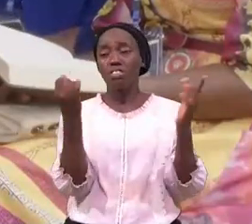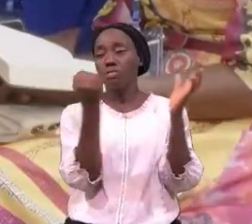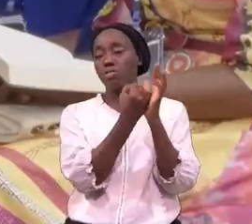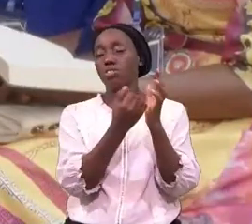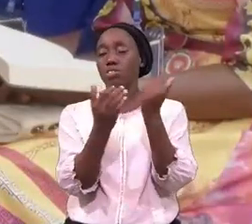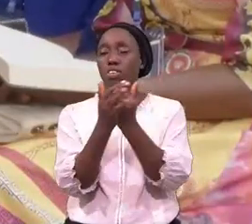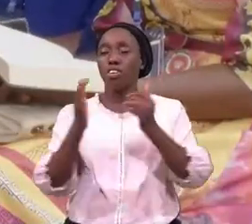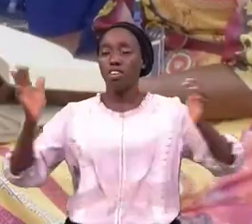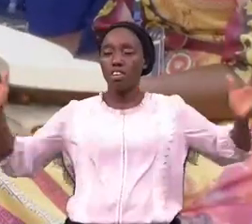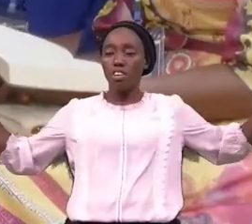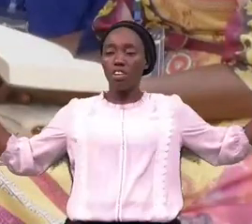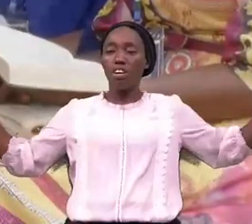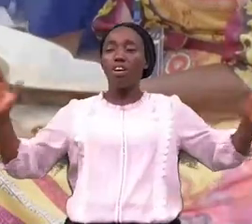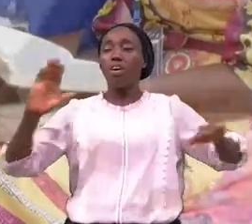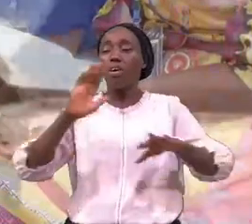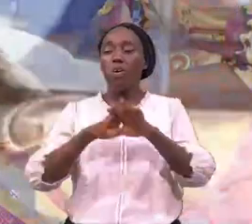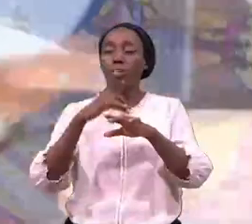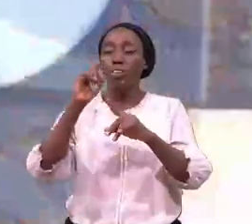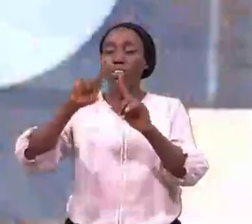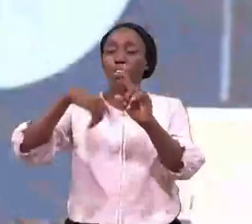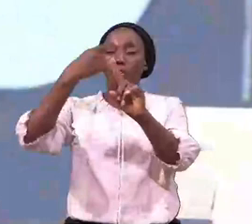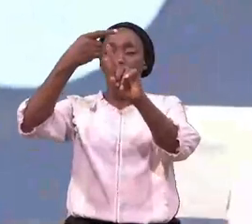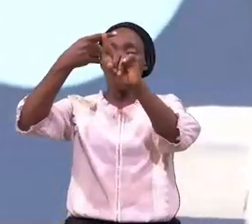Parce que vos péchés ont crucifié Christ sur la croix.